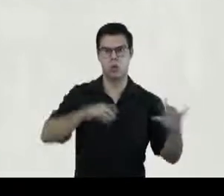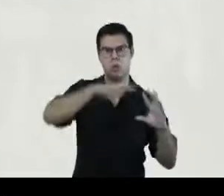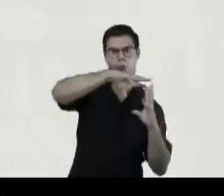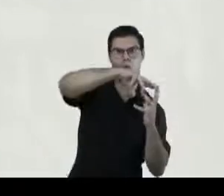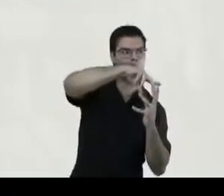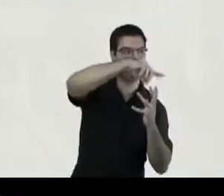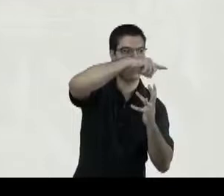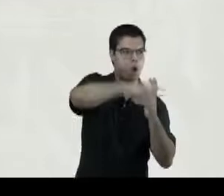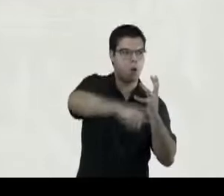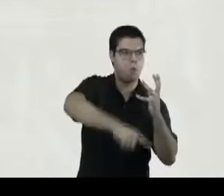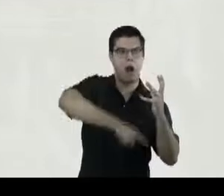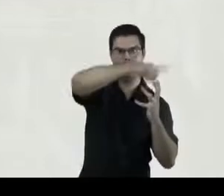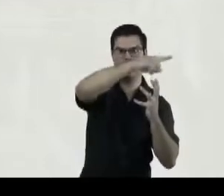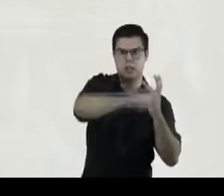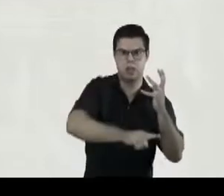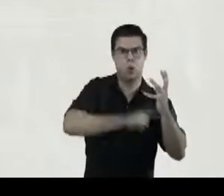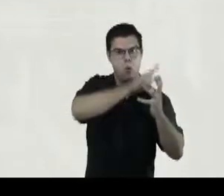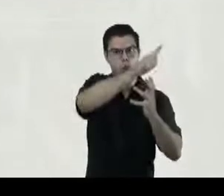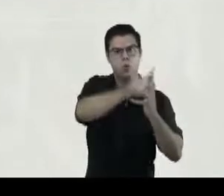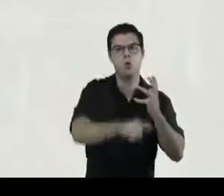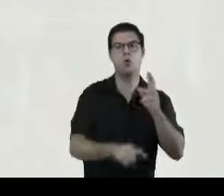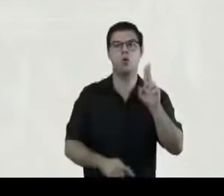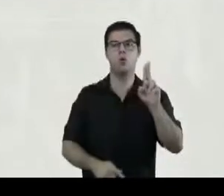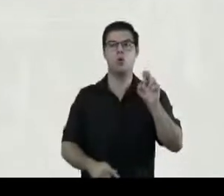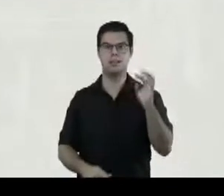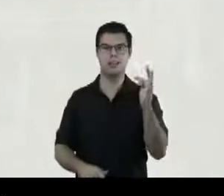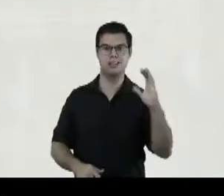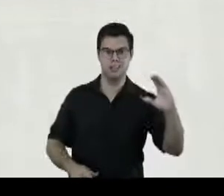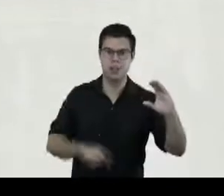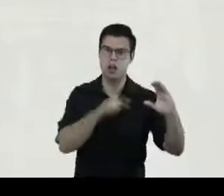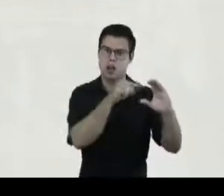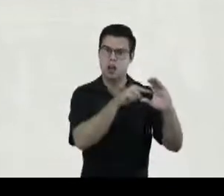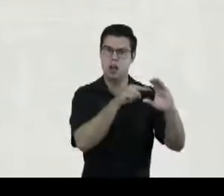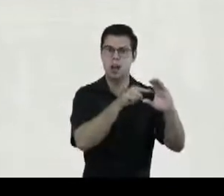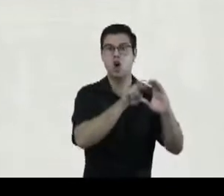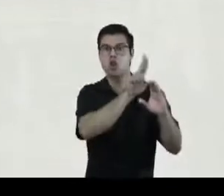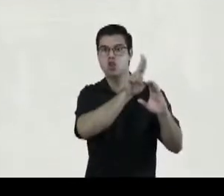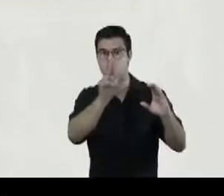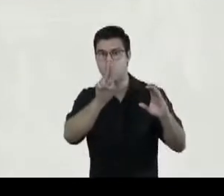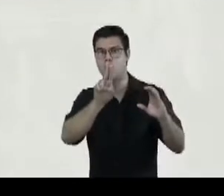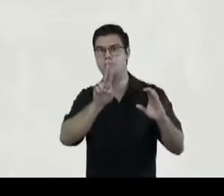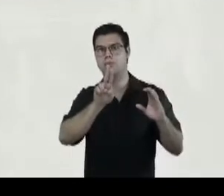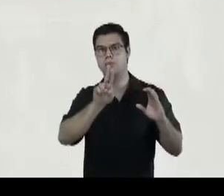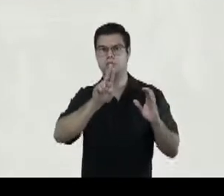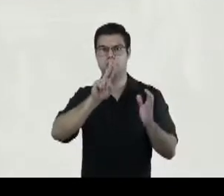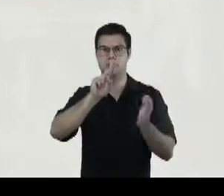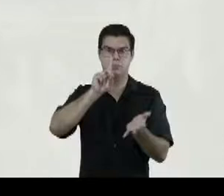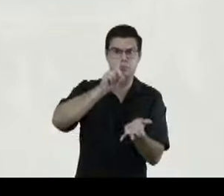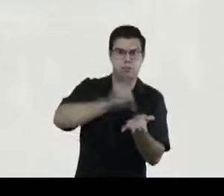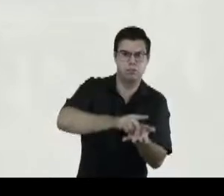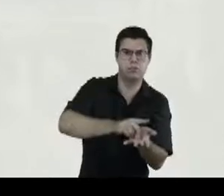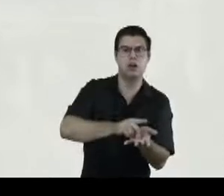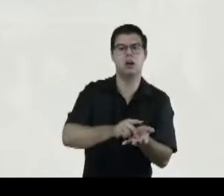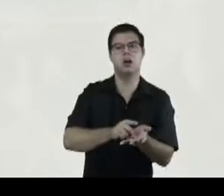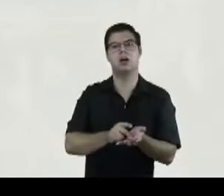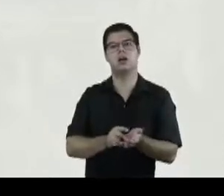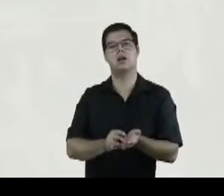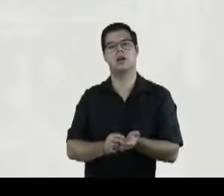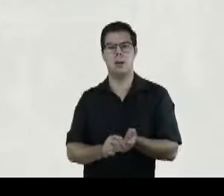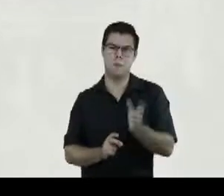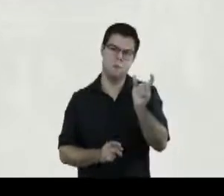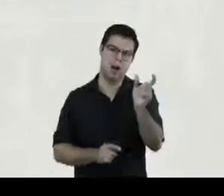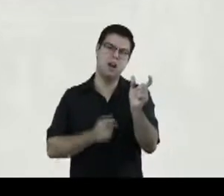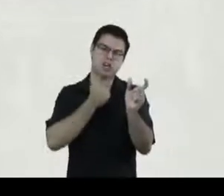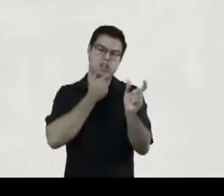USTC, dont le nom officiel est Universal Short Title Catalog, mais qui n'est pas un Short Title Catalog,